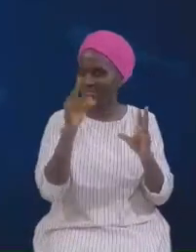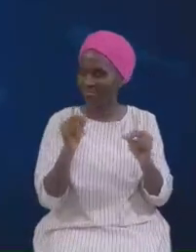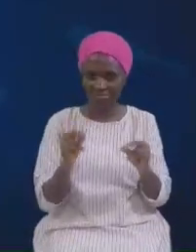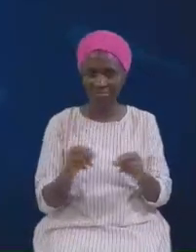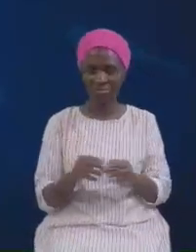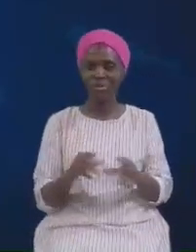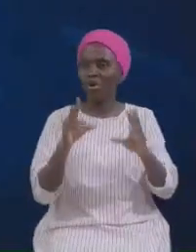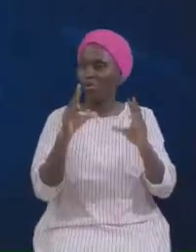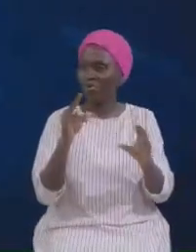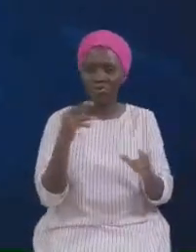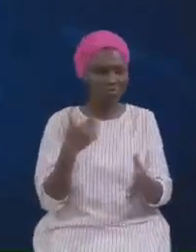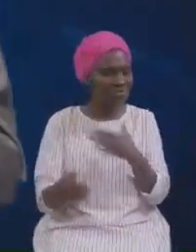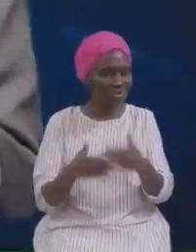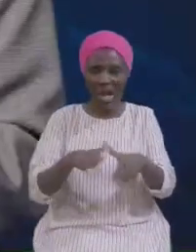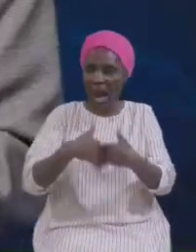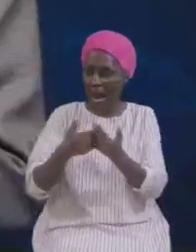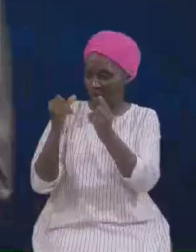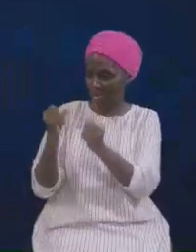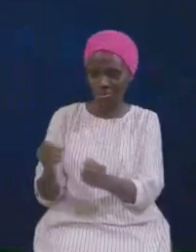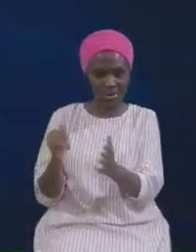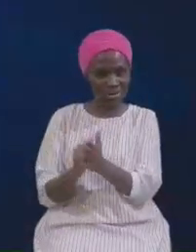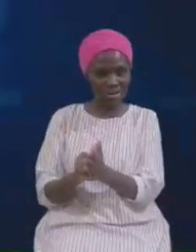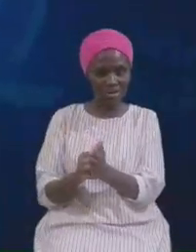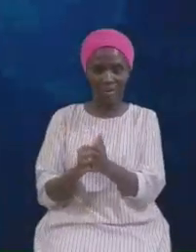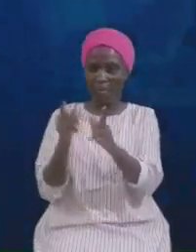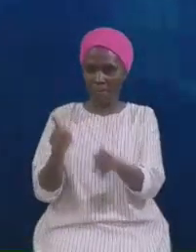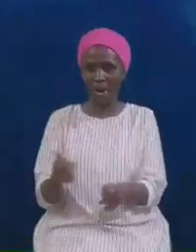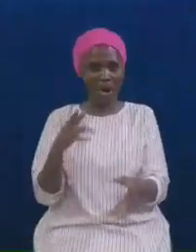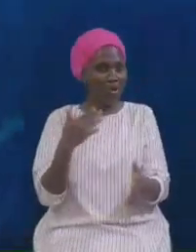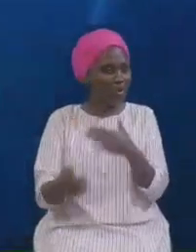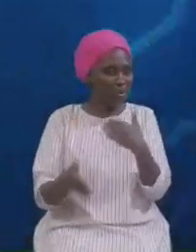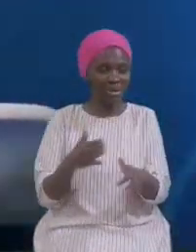Personne, peu importe sa force, peu importe